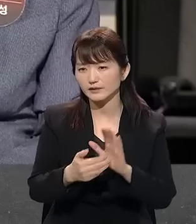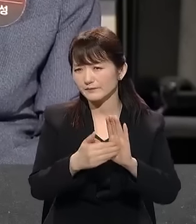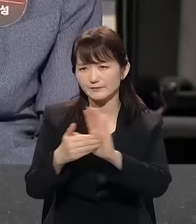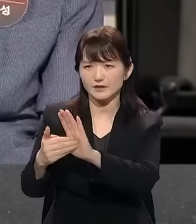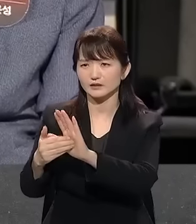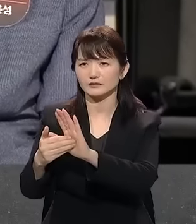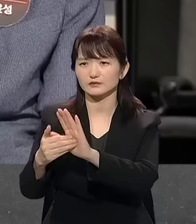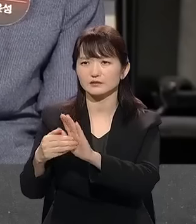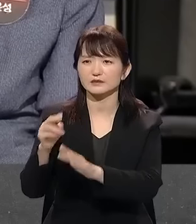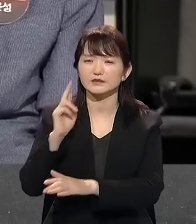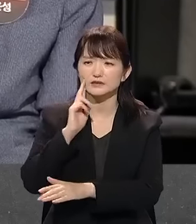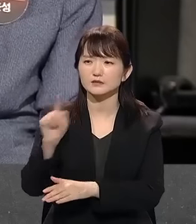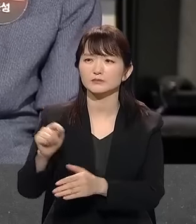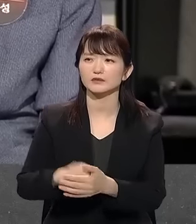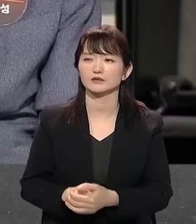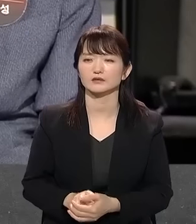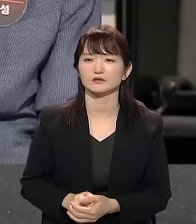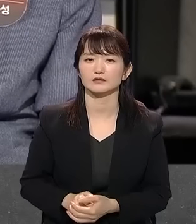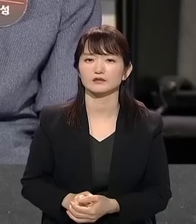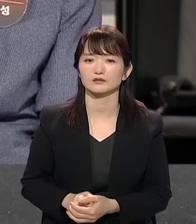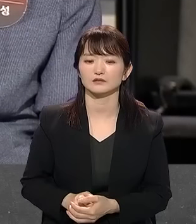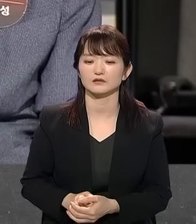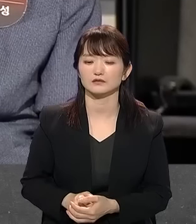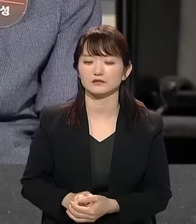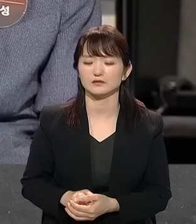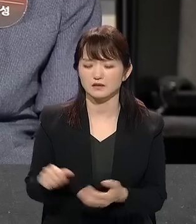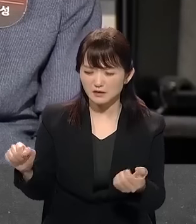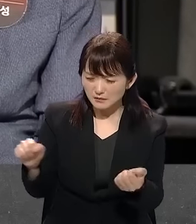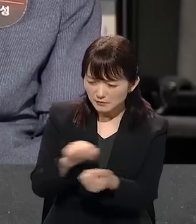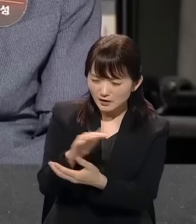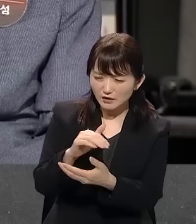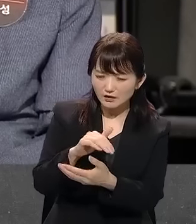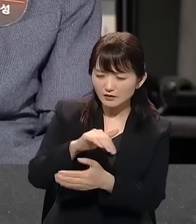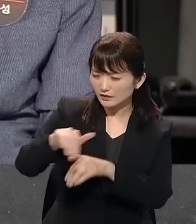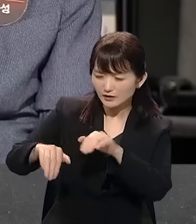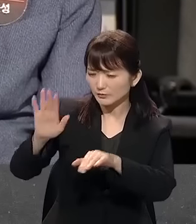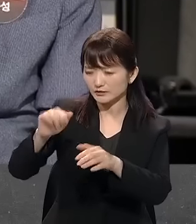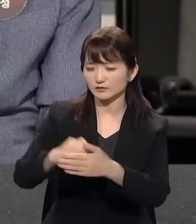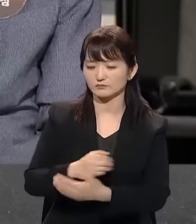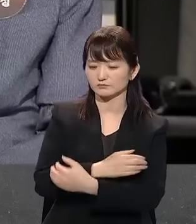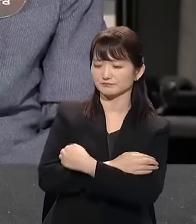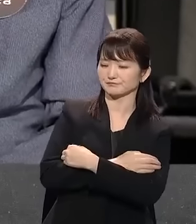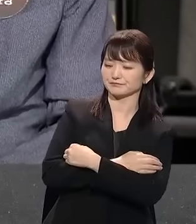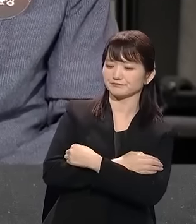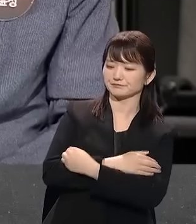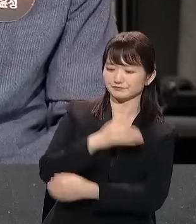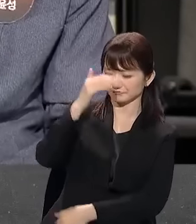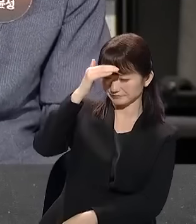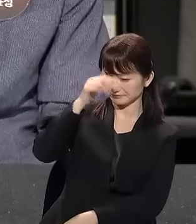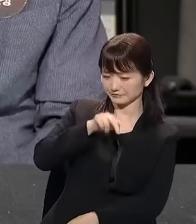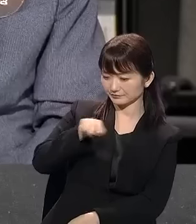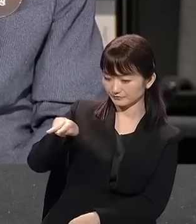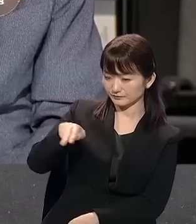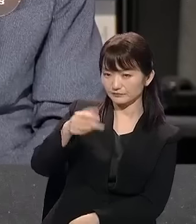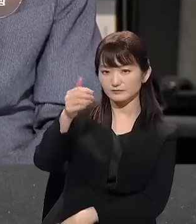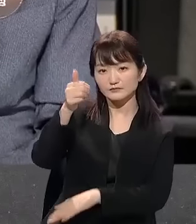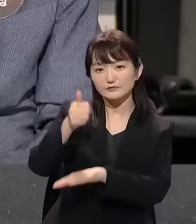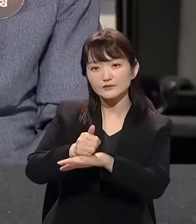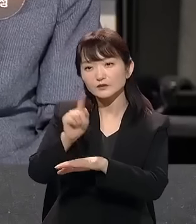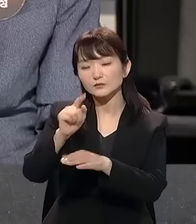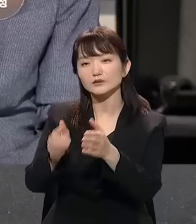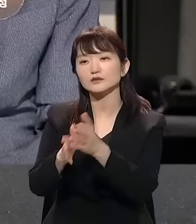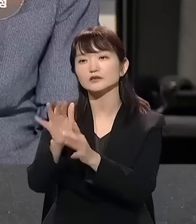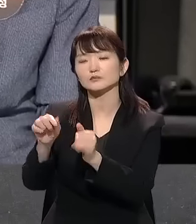팔장을 끼고 봅니다 괜히 어설프게 얽혔다 어 저렇게 임이라 되면 어떻게 합니까 자 그럼 이게 돌고 돌고 돌아서 결국